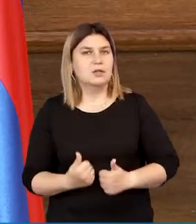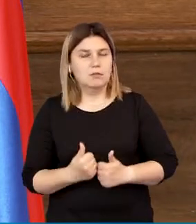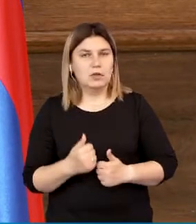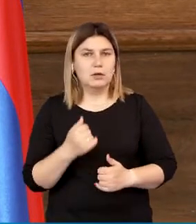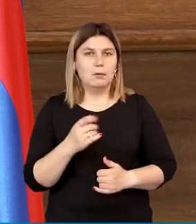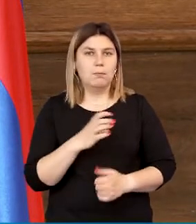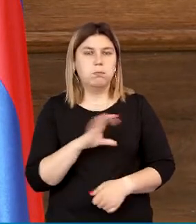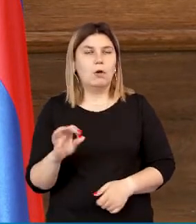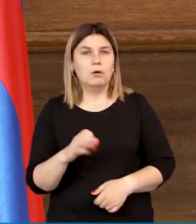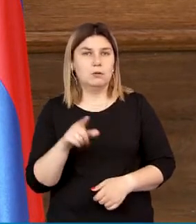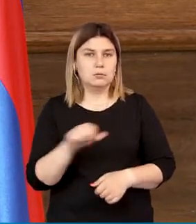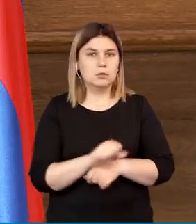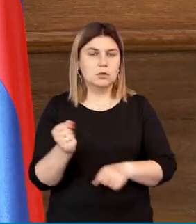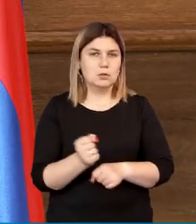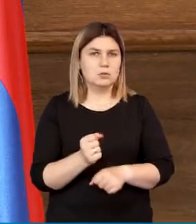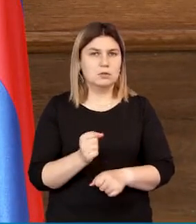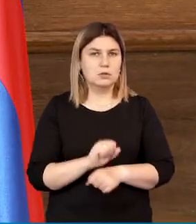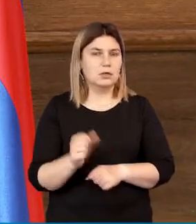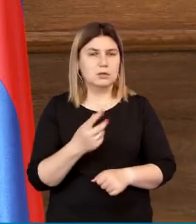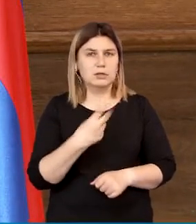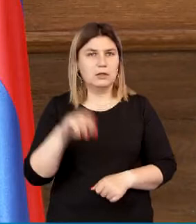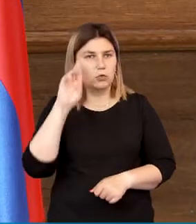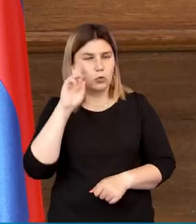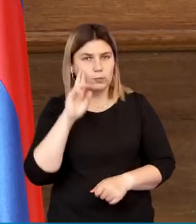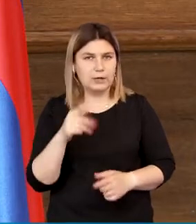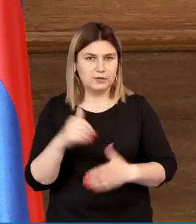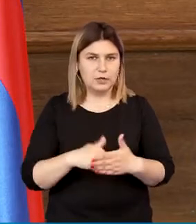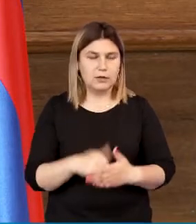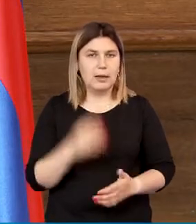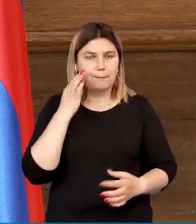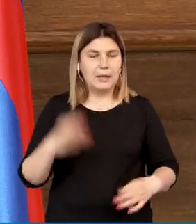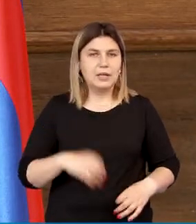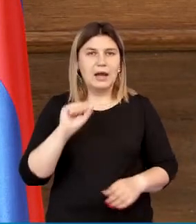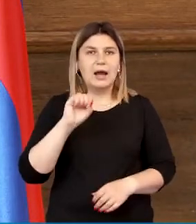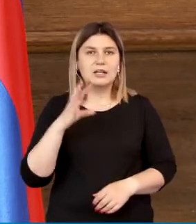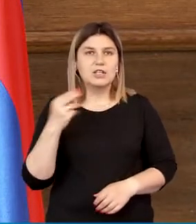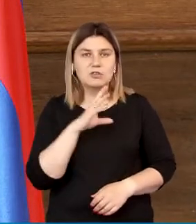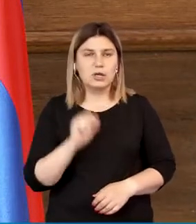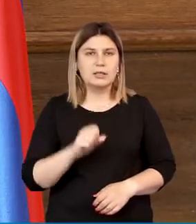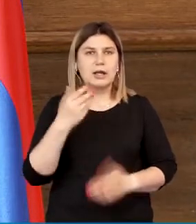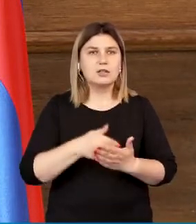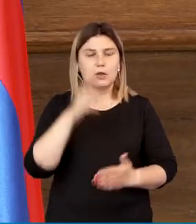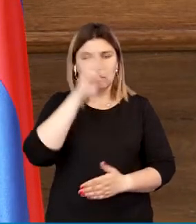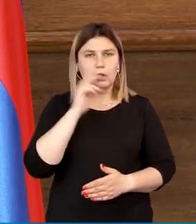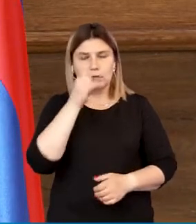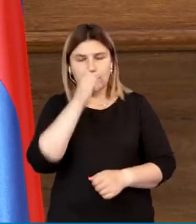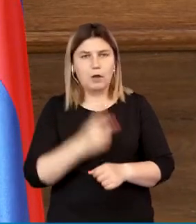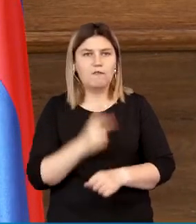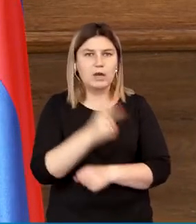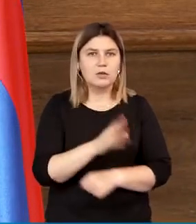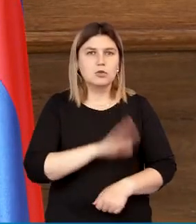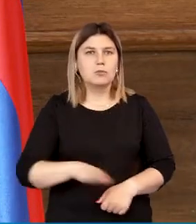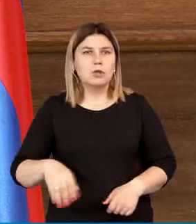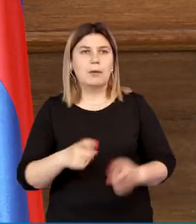ponieważ no, jest to po prostu nieracjonalne. Pani Agnieszka, dlaczego rodzice nie będą mogli wchodzić na teren przedszkola, bo odprowadzić do